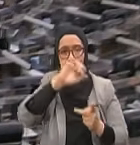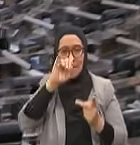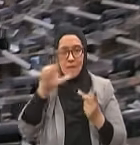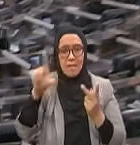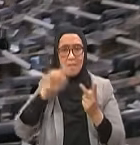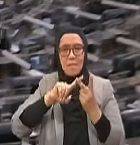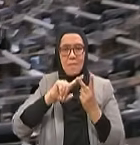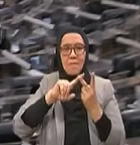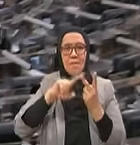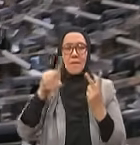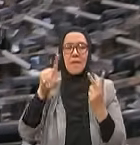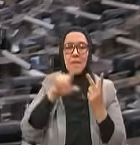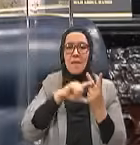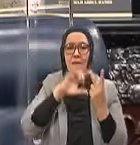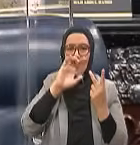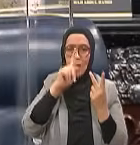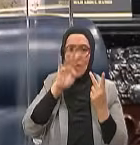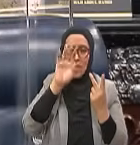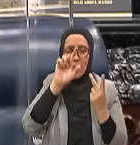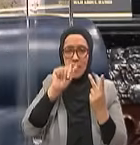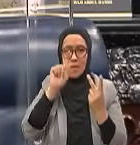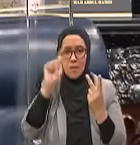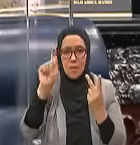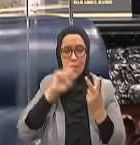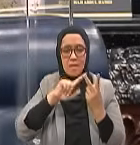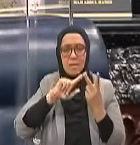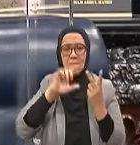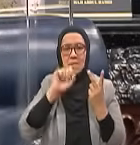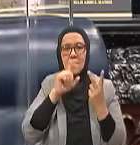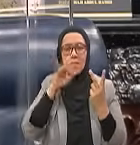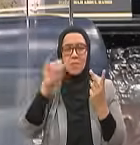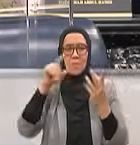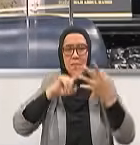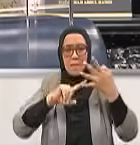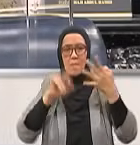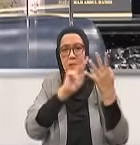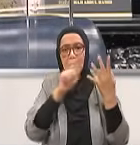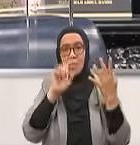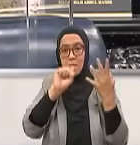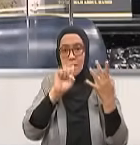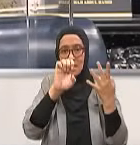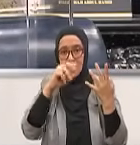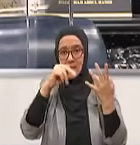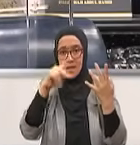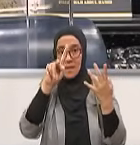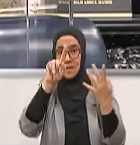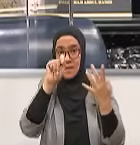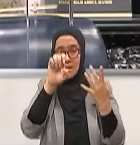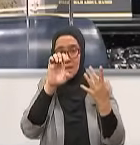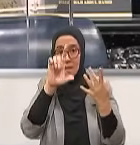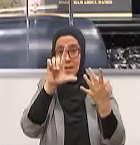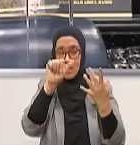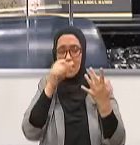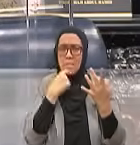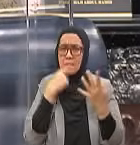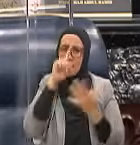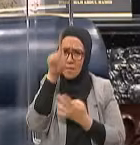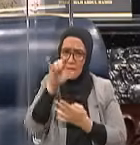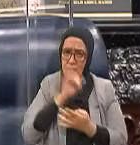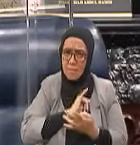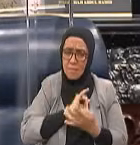kode tung kampung semua Kampung Pia setel Kampung sekle seorang sayur haddaqah rekabentuk baru